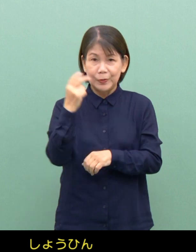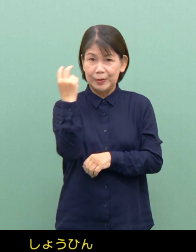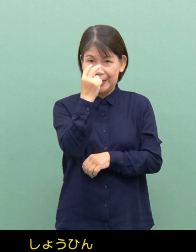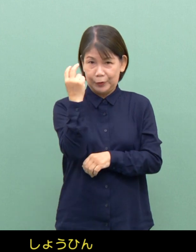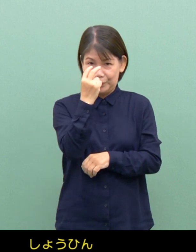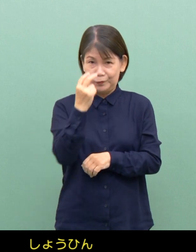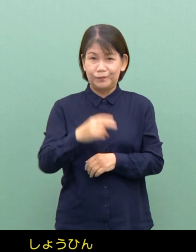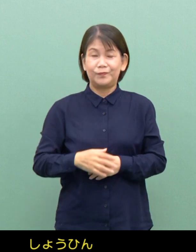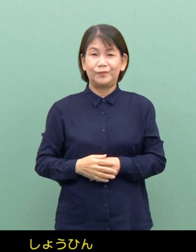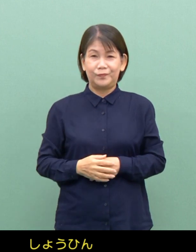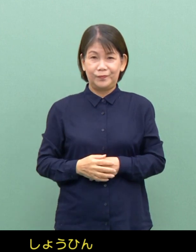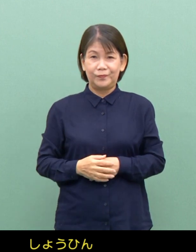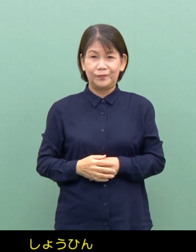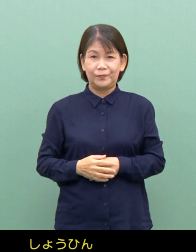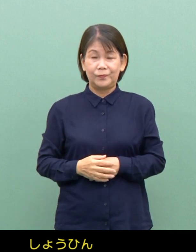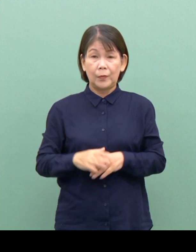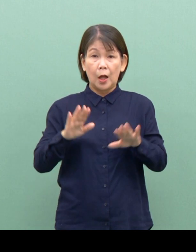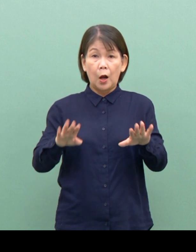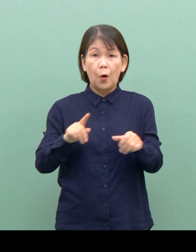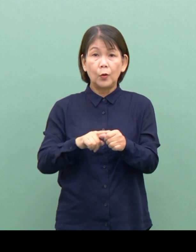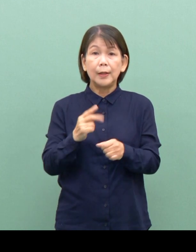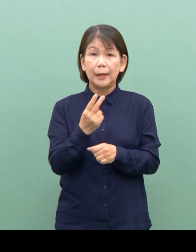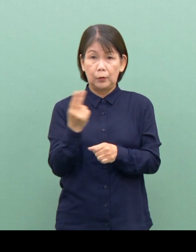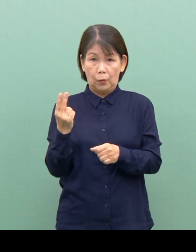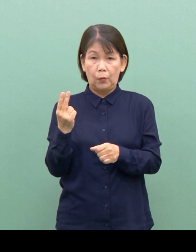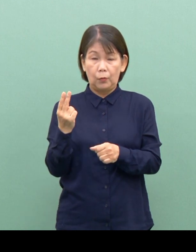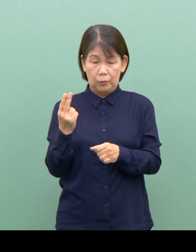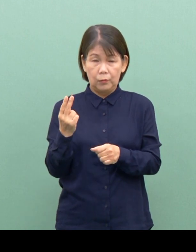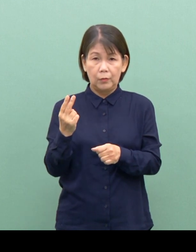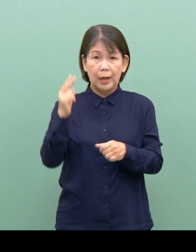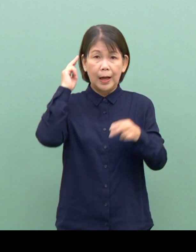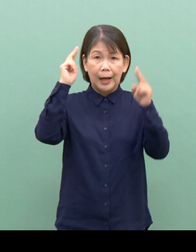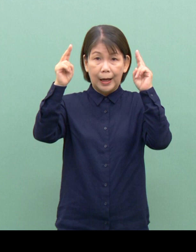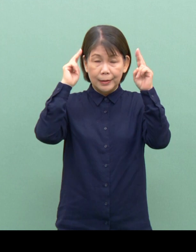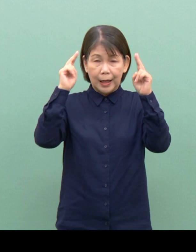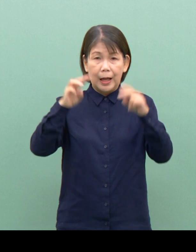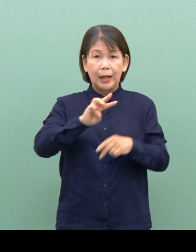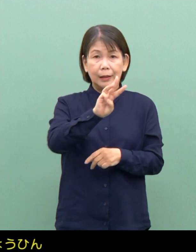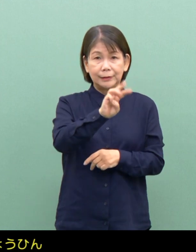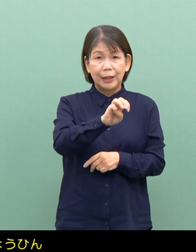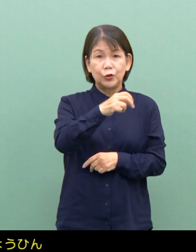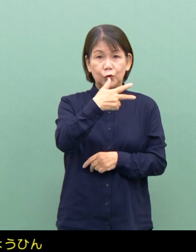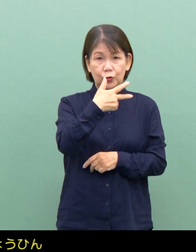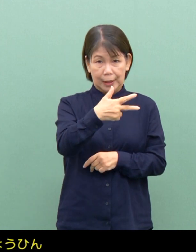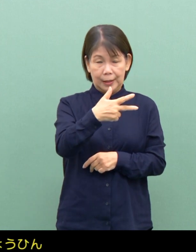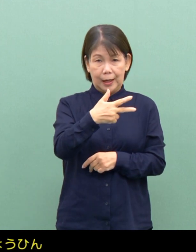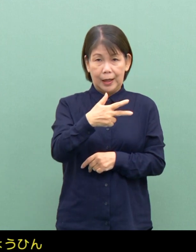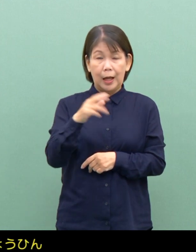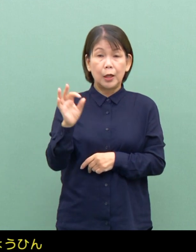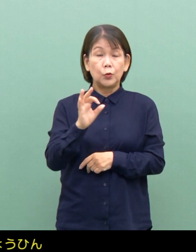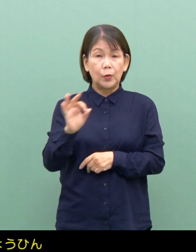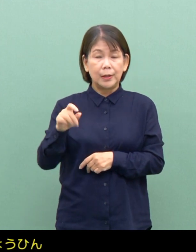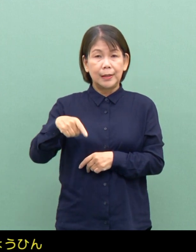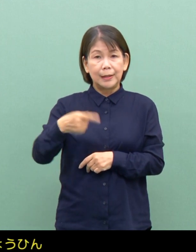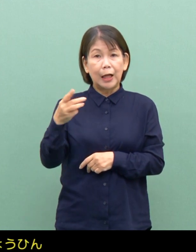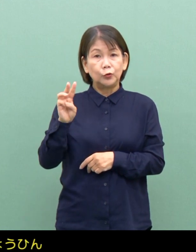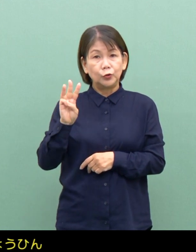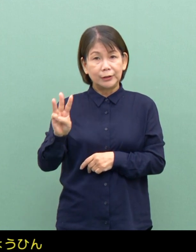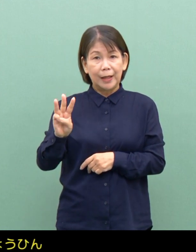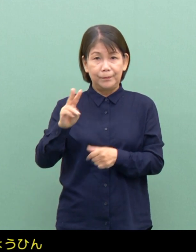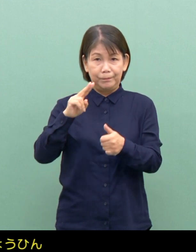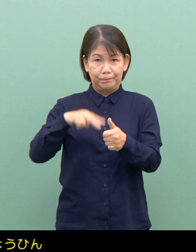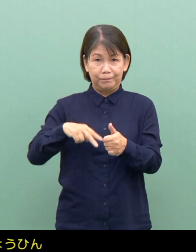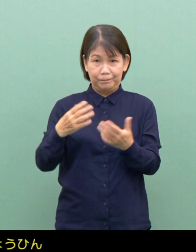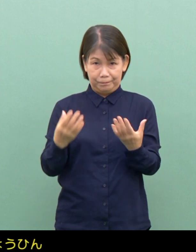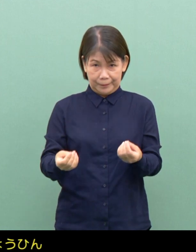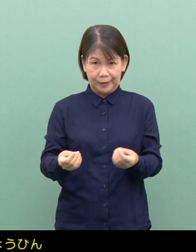商品だけが選ばれます。今年度の認定委員会の審査を経て、37業者の103商品